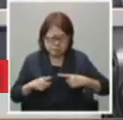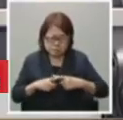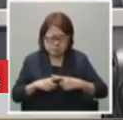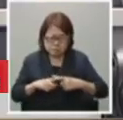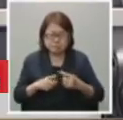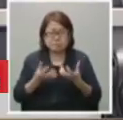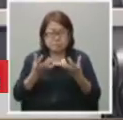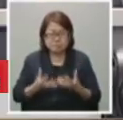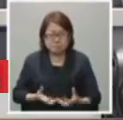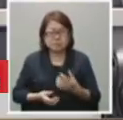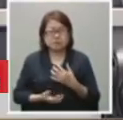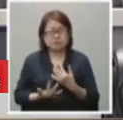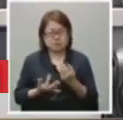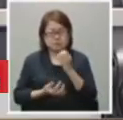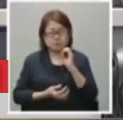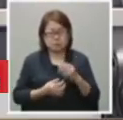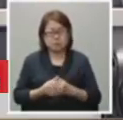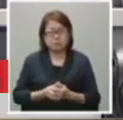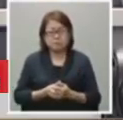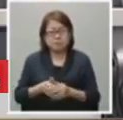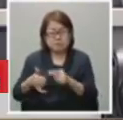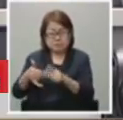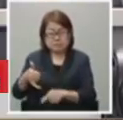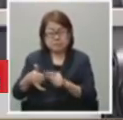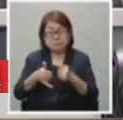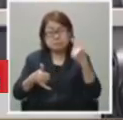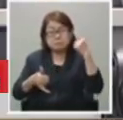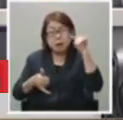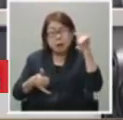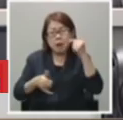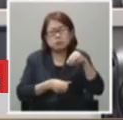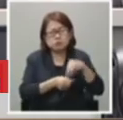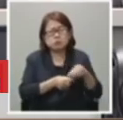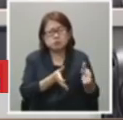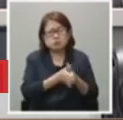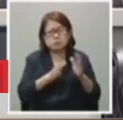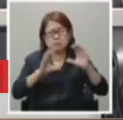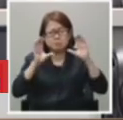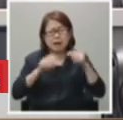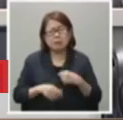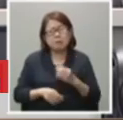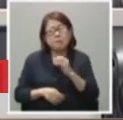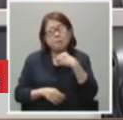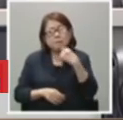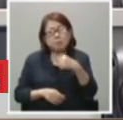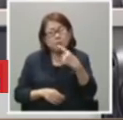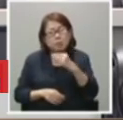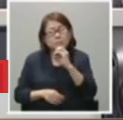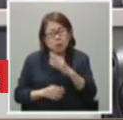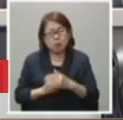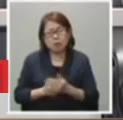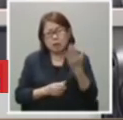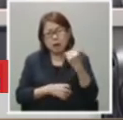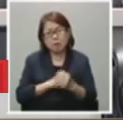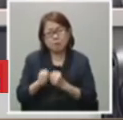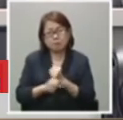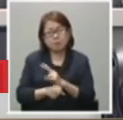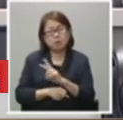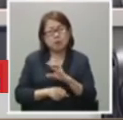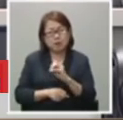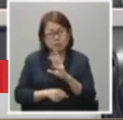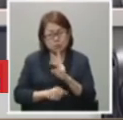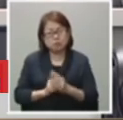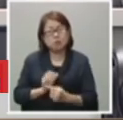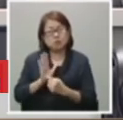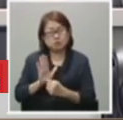ะเดี๋ยวผมจะบอกท่านนะครับนักปราชญ์ท่านนี้ครับอยู่ในรัฐบาลท่านนี่แหละพูดบอกว่าพูดมาปี56ครับย